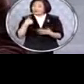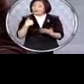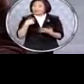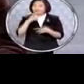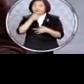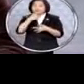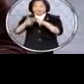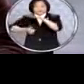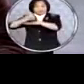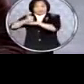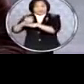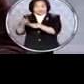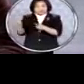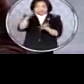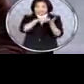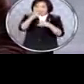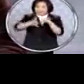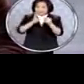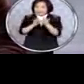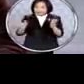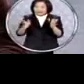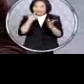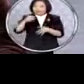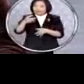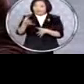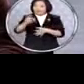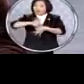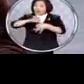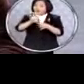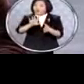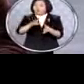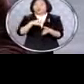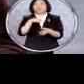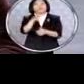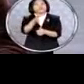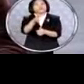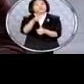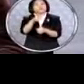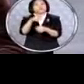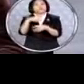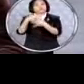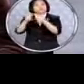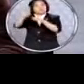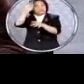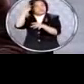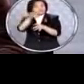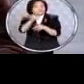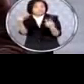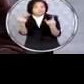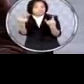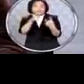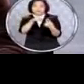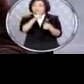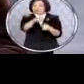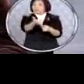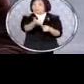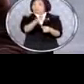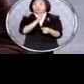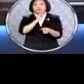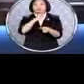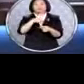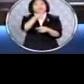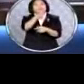了2889元美元啊，你以这个数字来对比民进党，认为你比较在行，但是你可能忽略